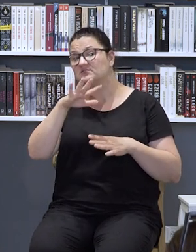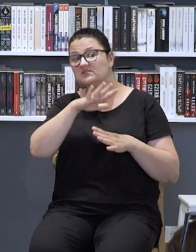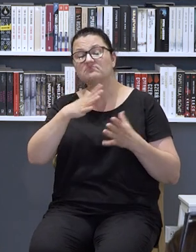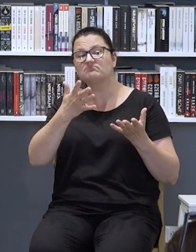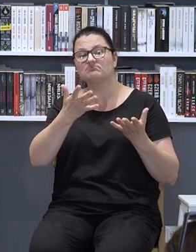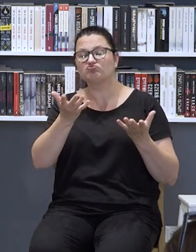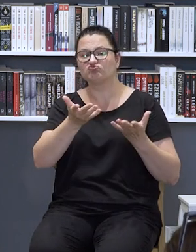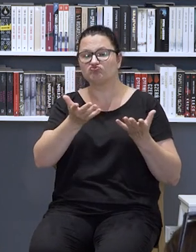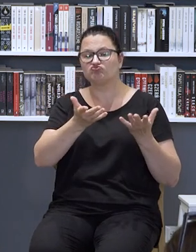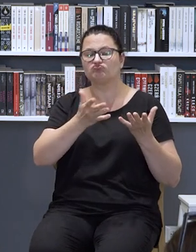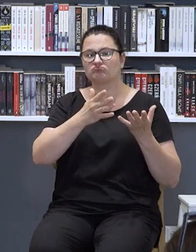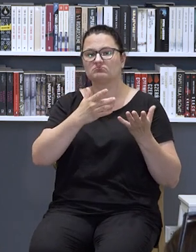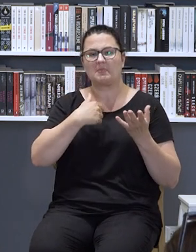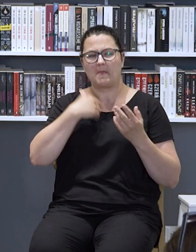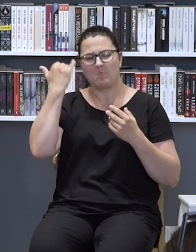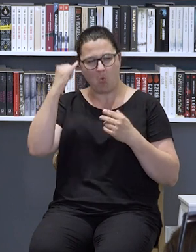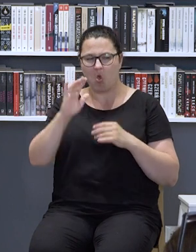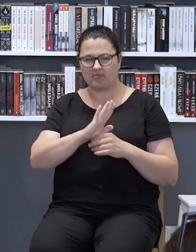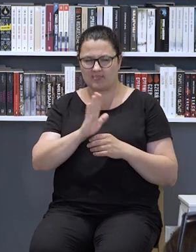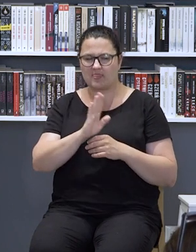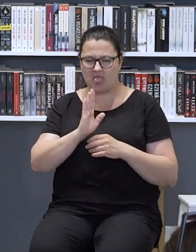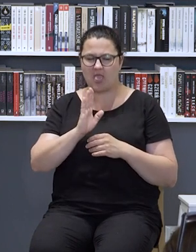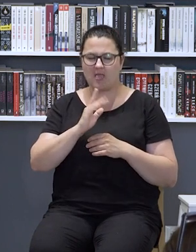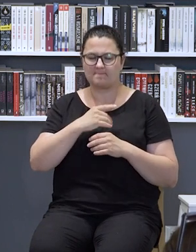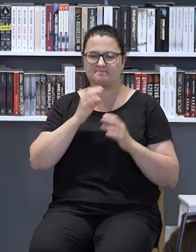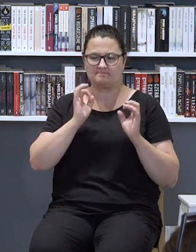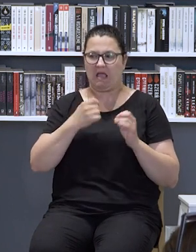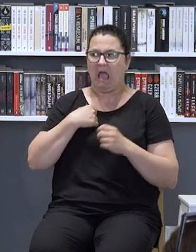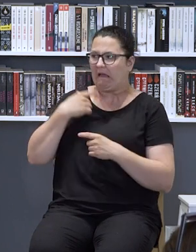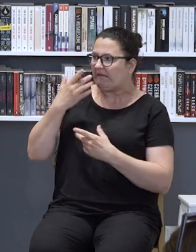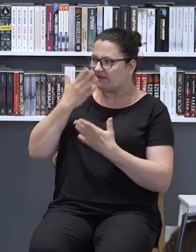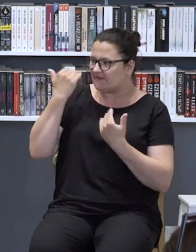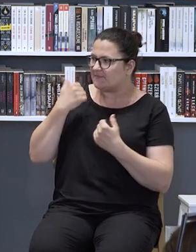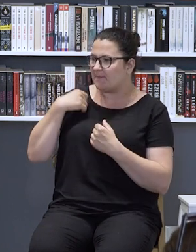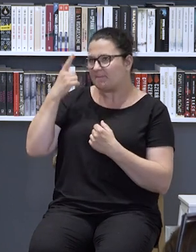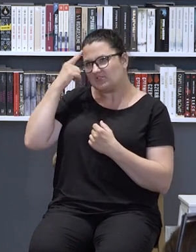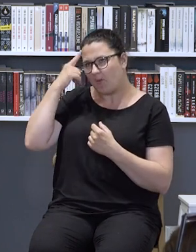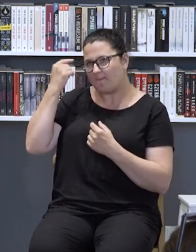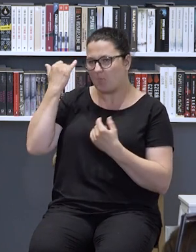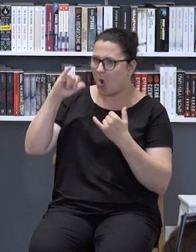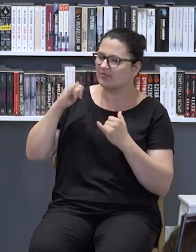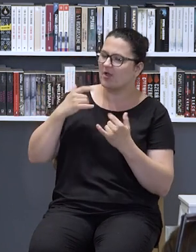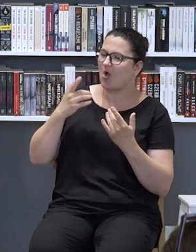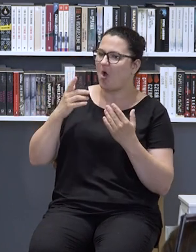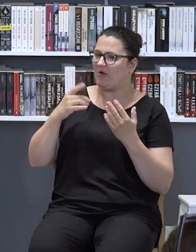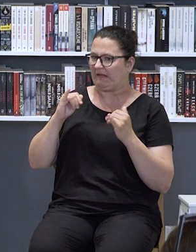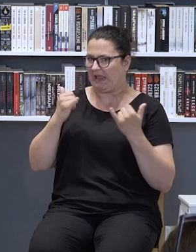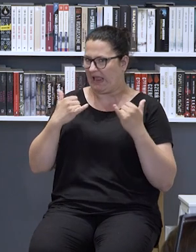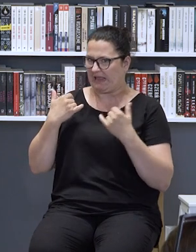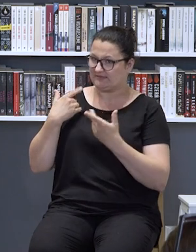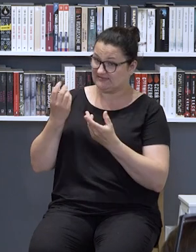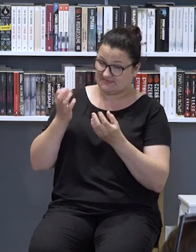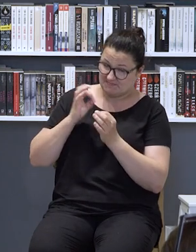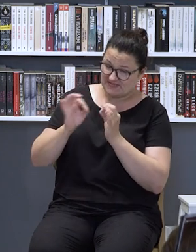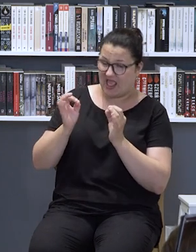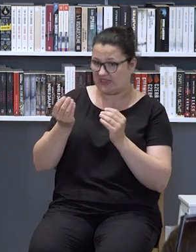na... To nie jest błąd, to jest udokumentowane. Nie, znaczy nie myślałam o tym w kategoriach to błędu, nie jest niekonsekwencja. To